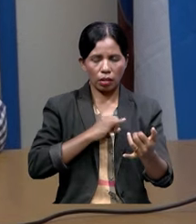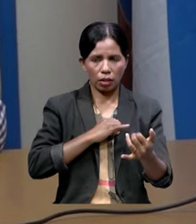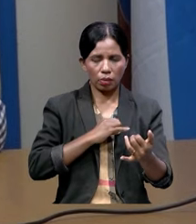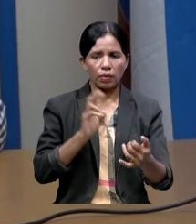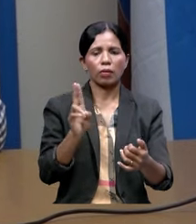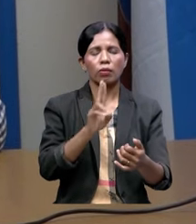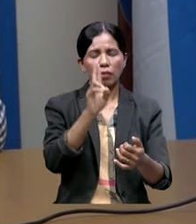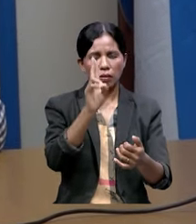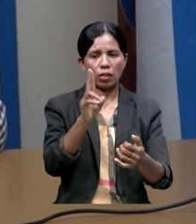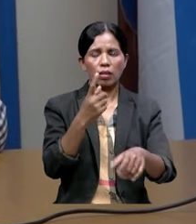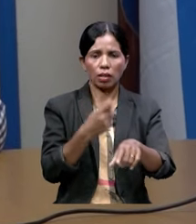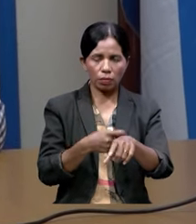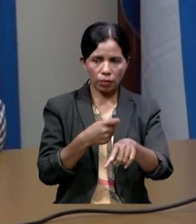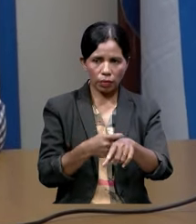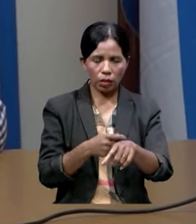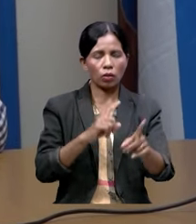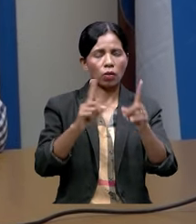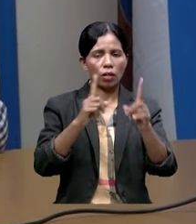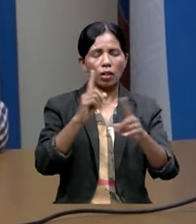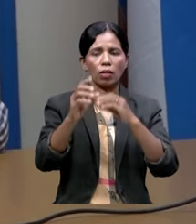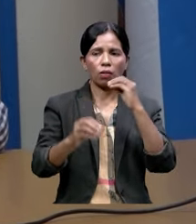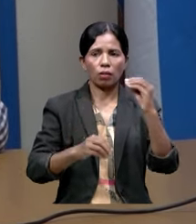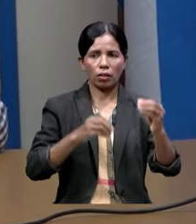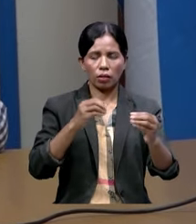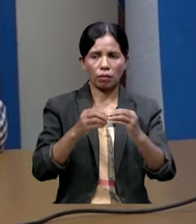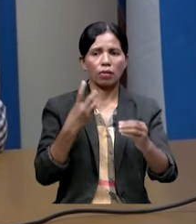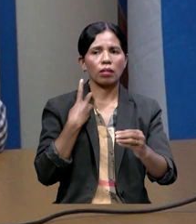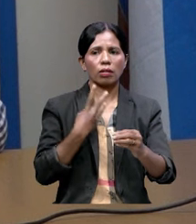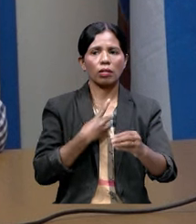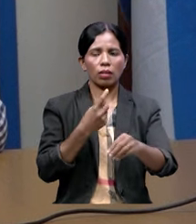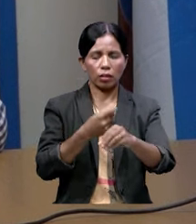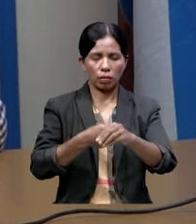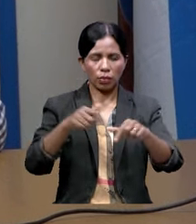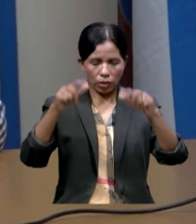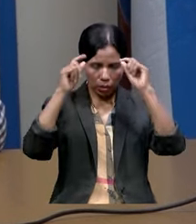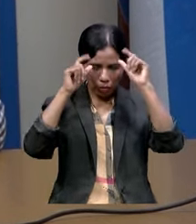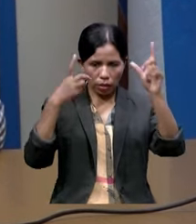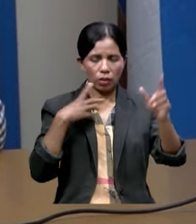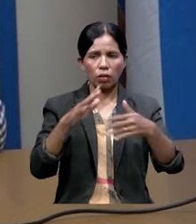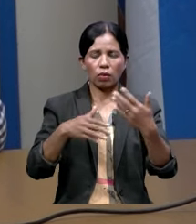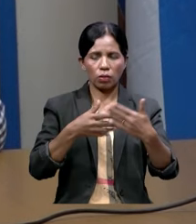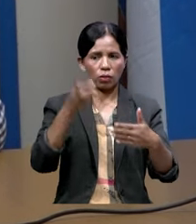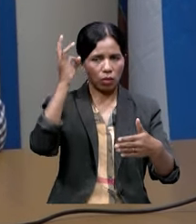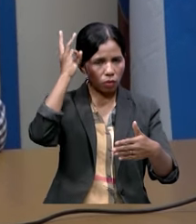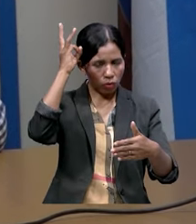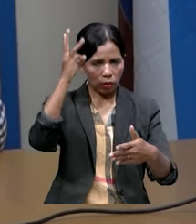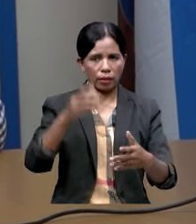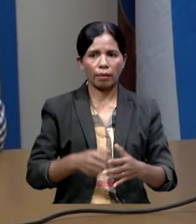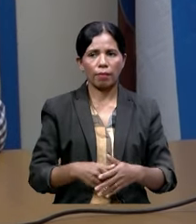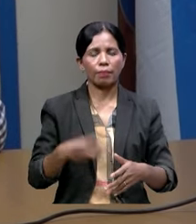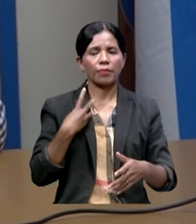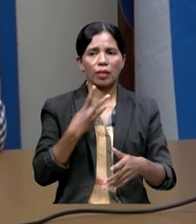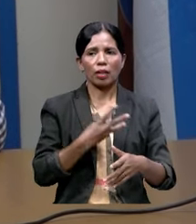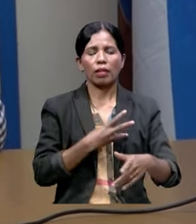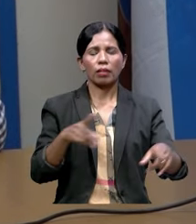profeta atu kolia itu ang kona ba ida ninia sito sau nrai laran nia nuve ita hutu hutu preocupa. Ita